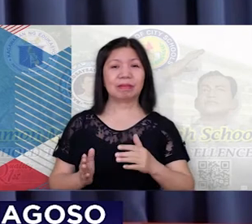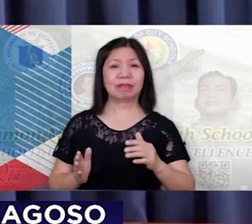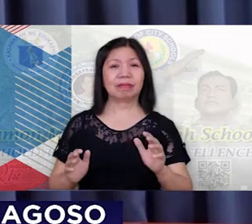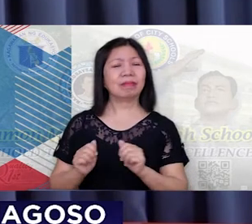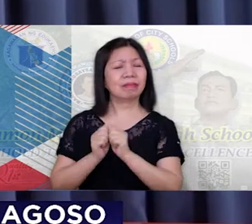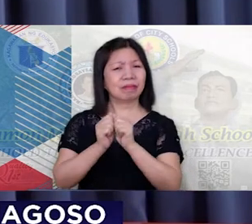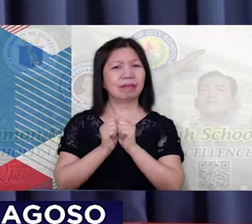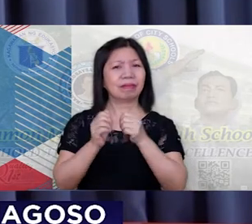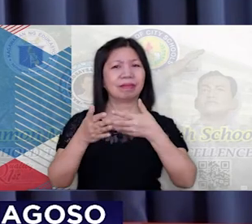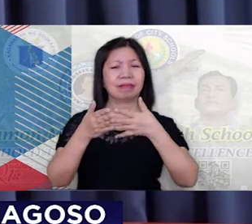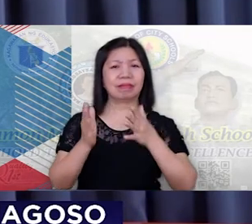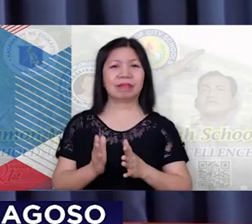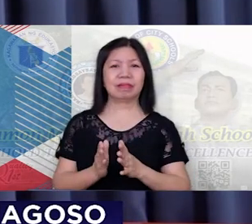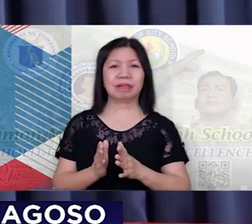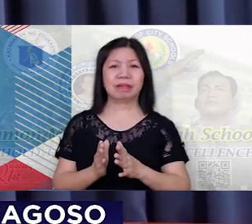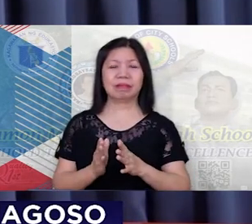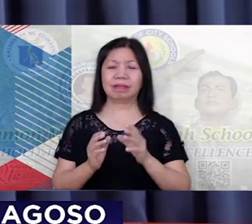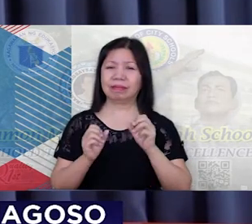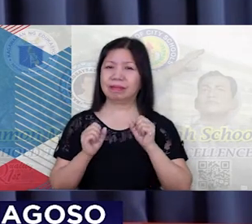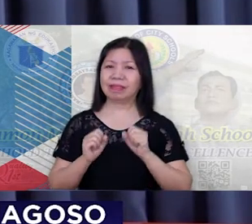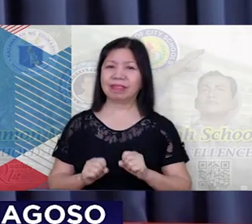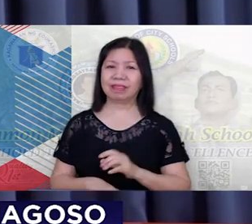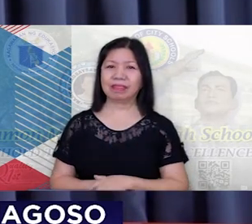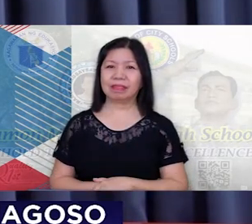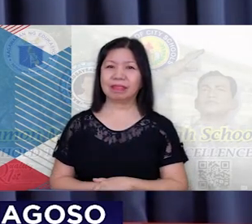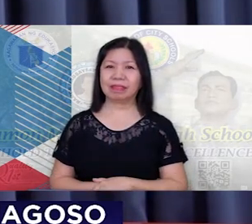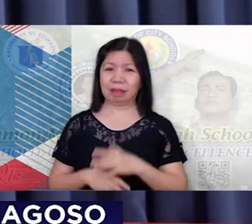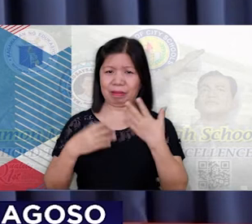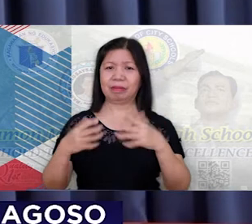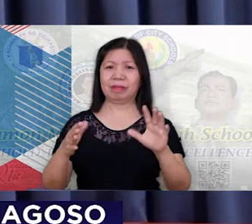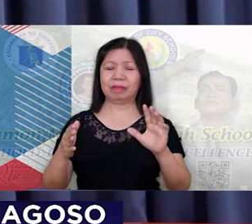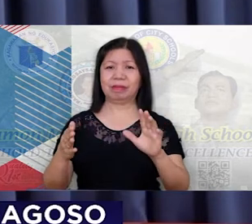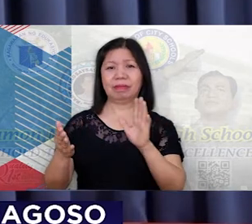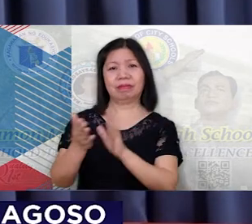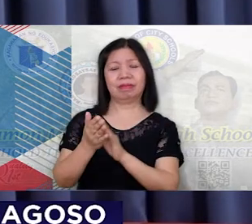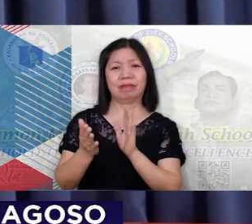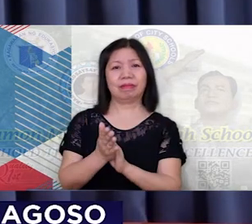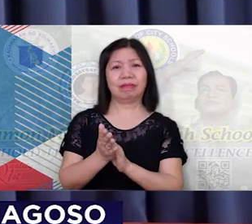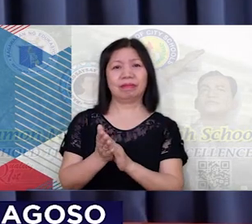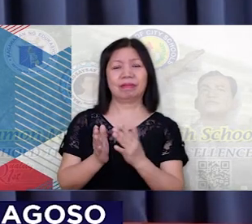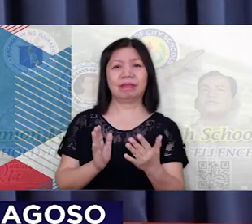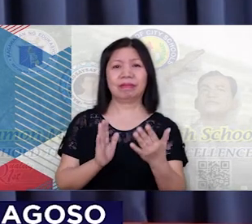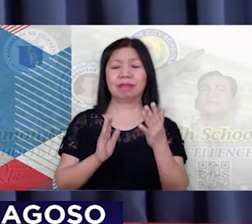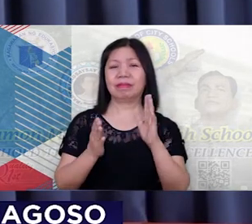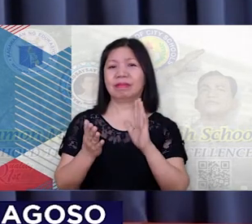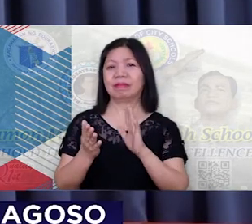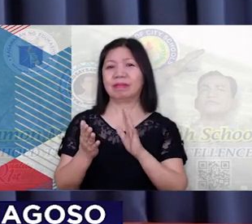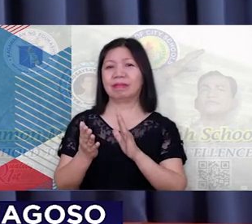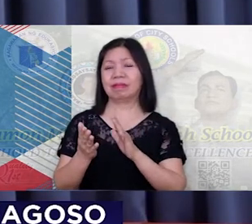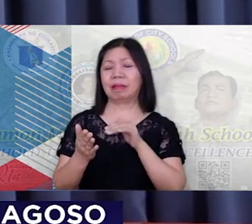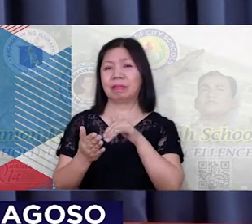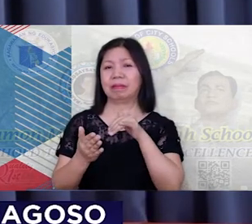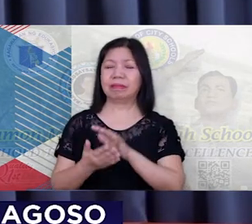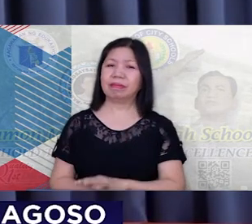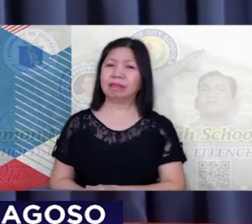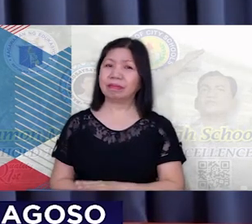mga estudyante upang sila'y makatapos o mairaos ang pag-aaral.